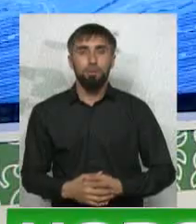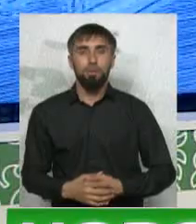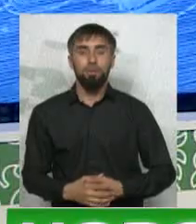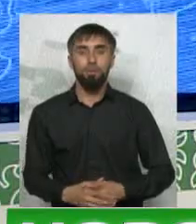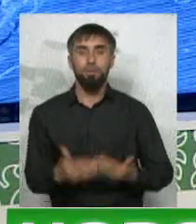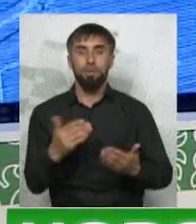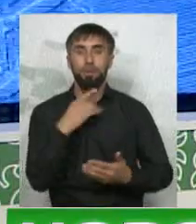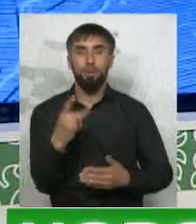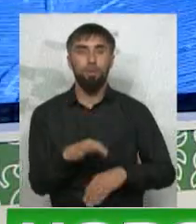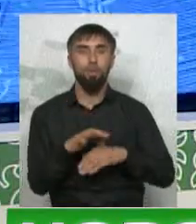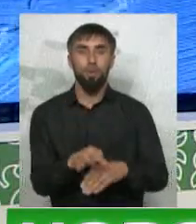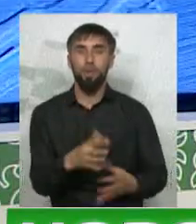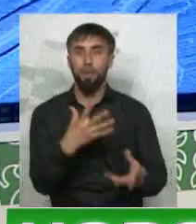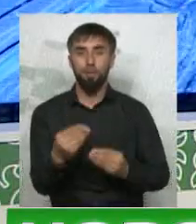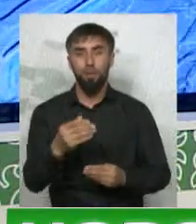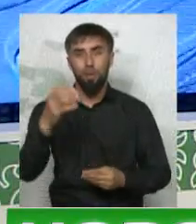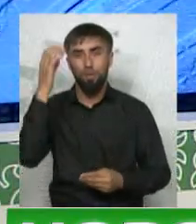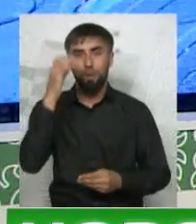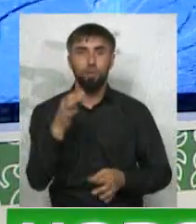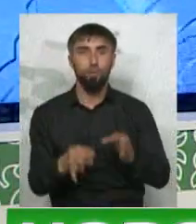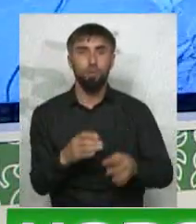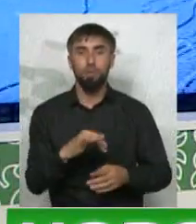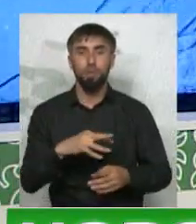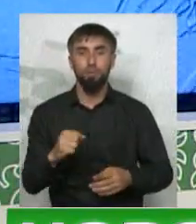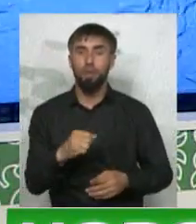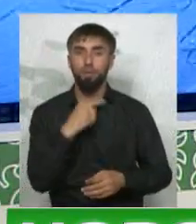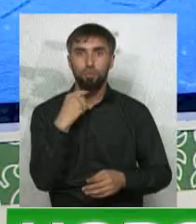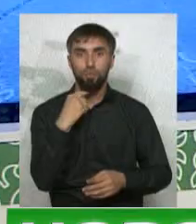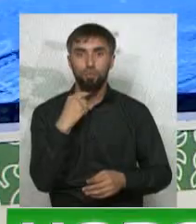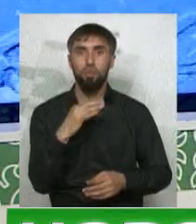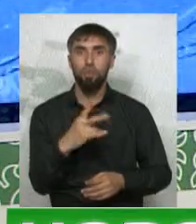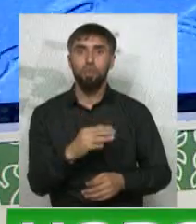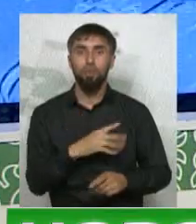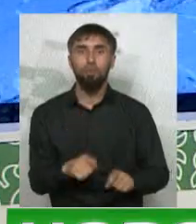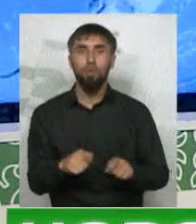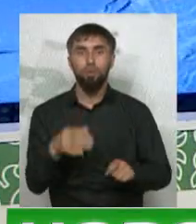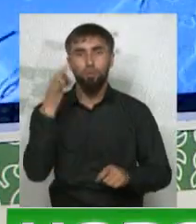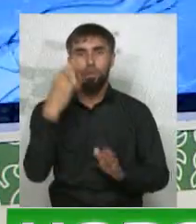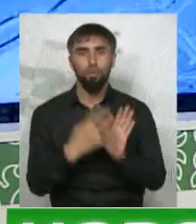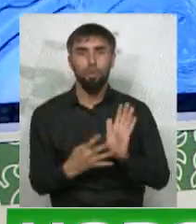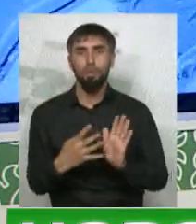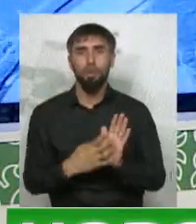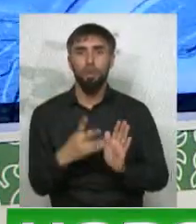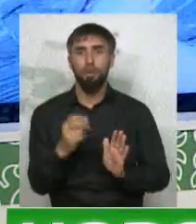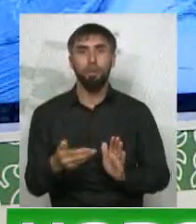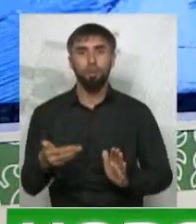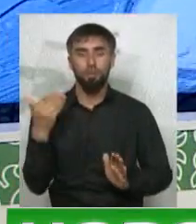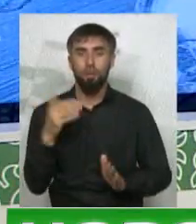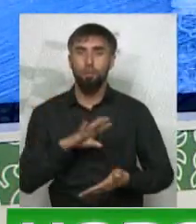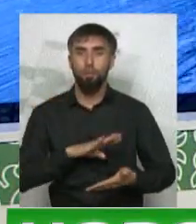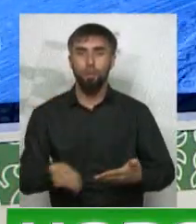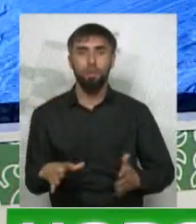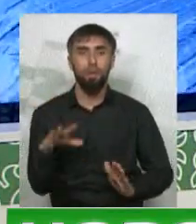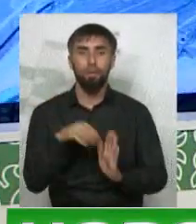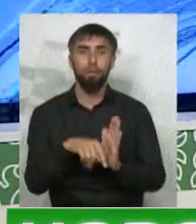Привет сегодня в Республике отмечают день образования судебной системы Ингушетии она была создана ровно 99 лет назад После